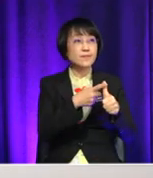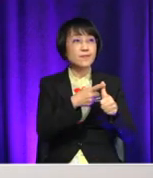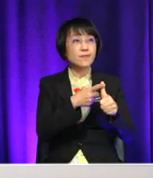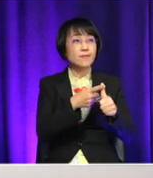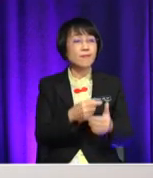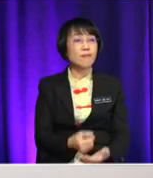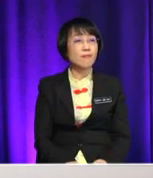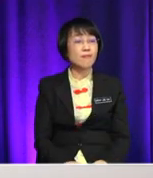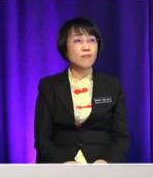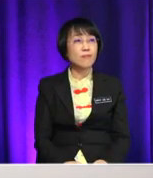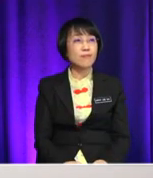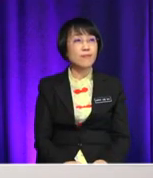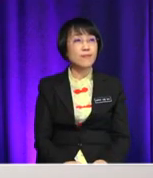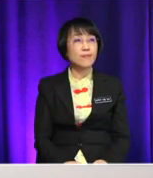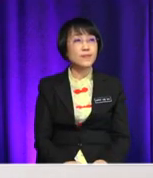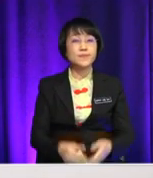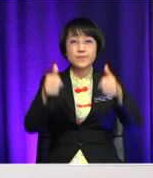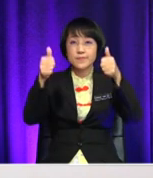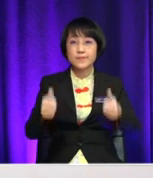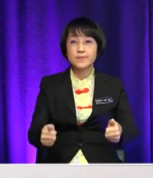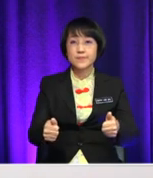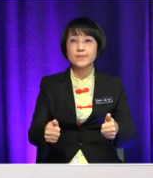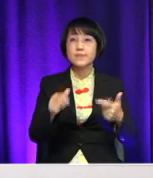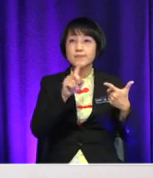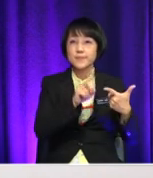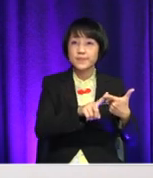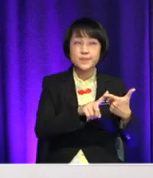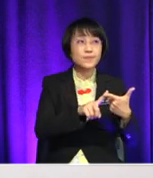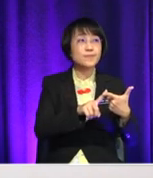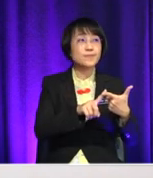Oke Fatin Aliya pena 2